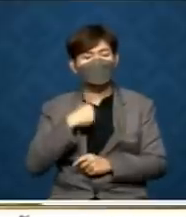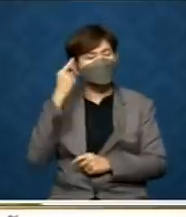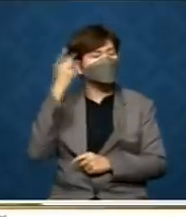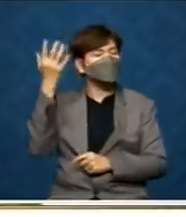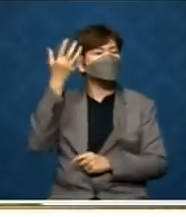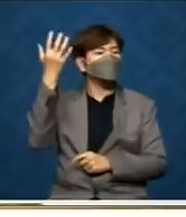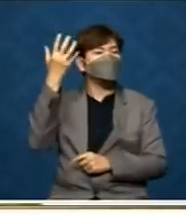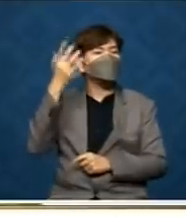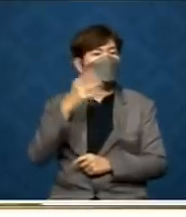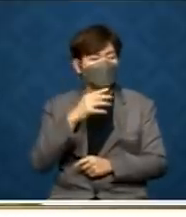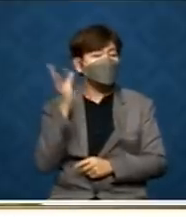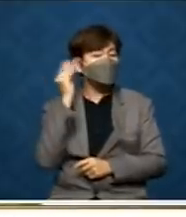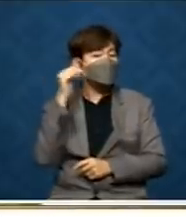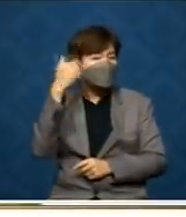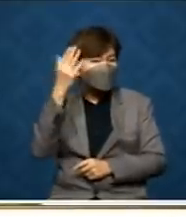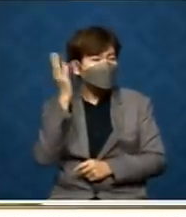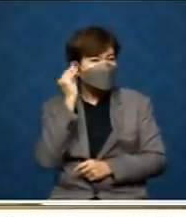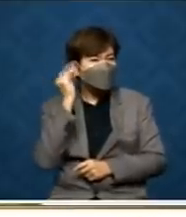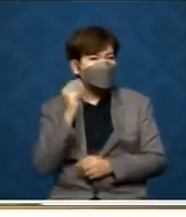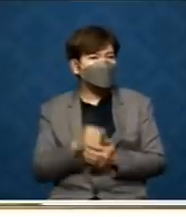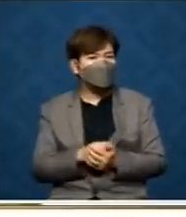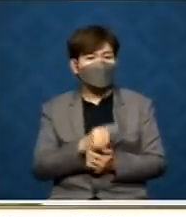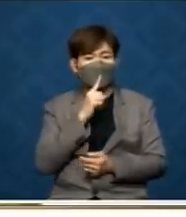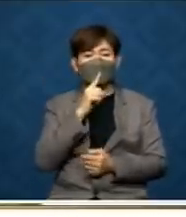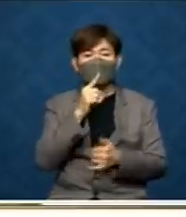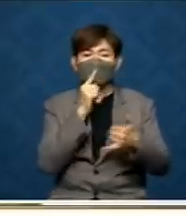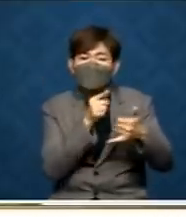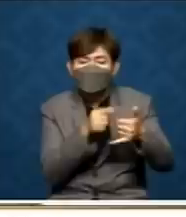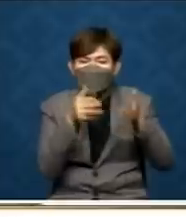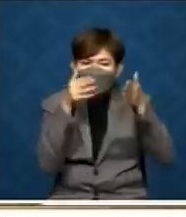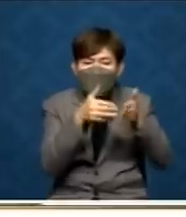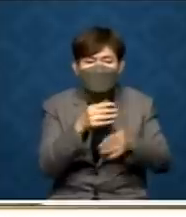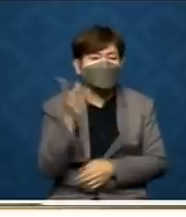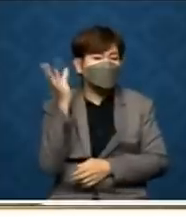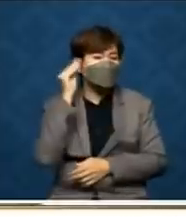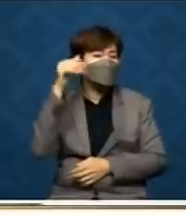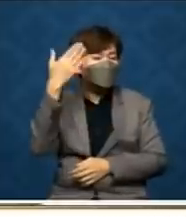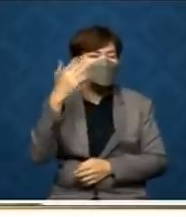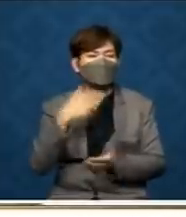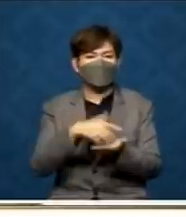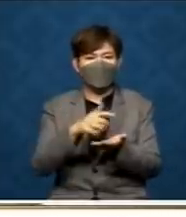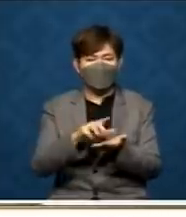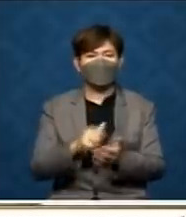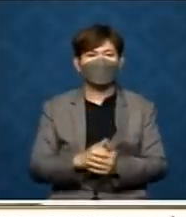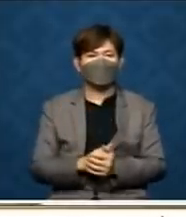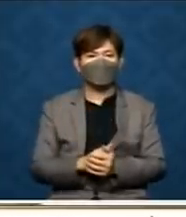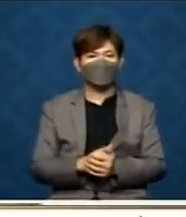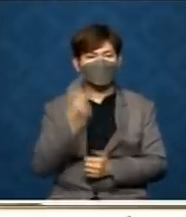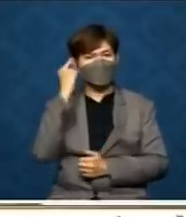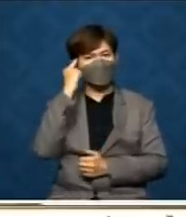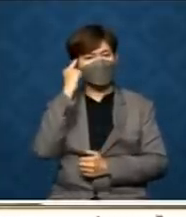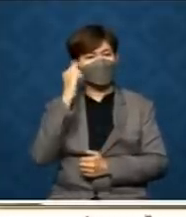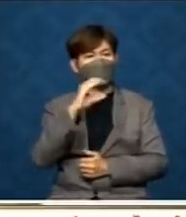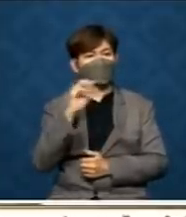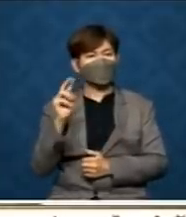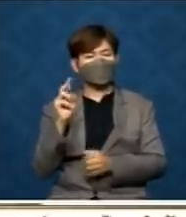ก็ฟังผมไปก่อนจะบอกว่าผมให้ไลค์ฟังผมไปก่อนจากต้นจนจบและก็เลยคิดเรื่องของ Bag